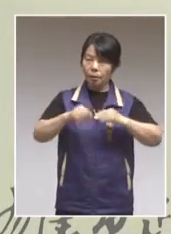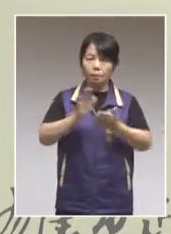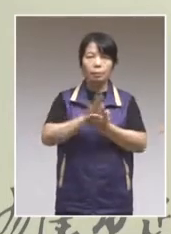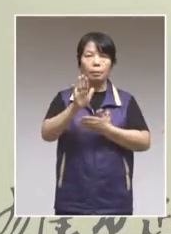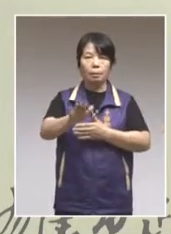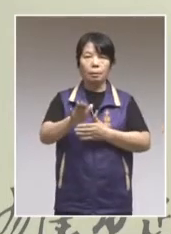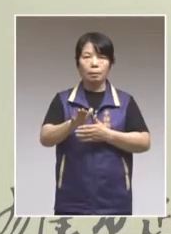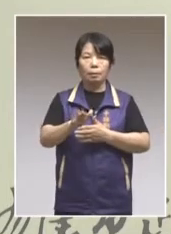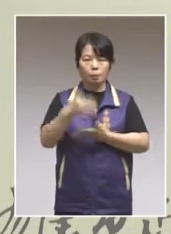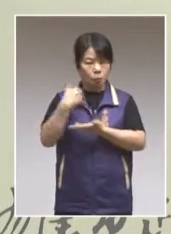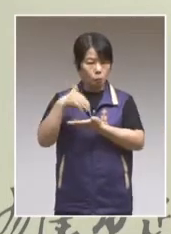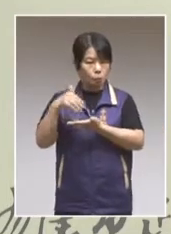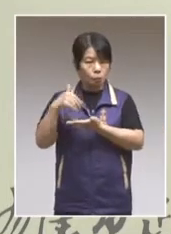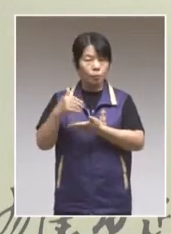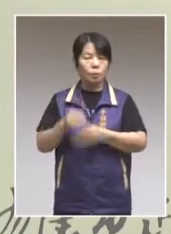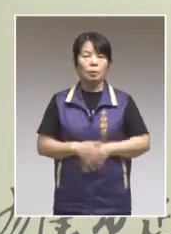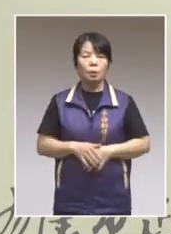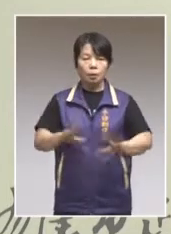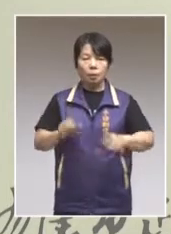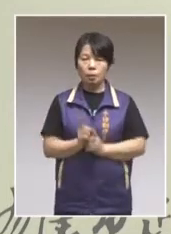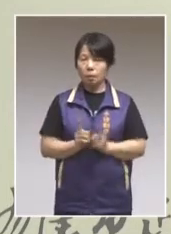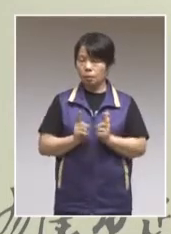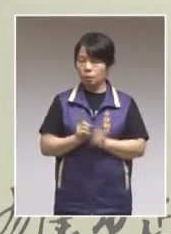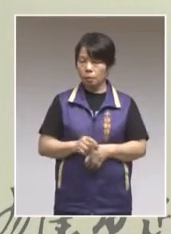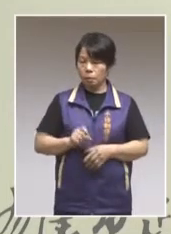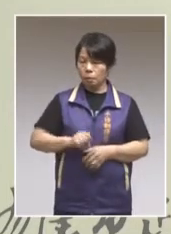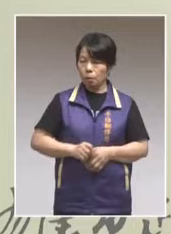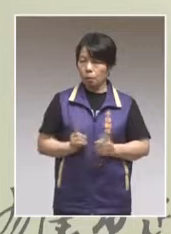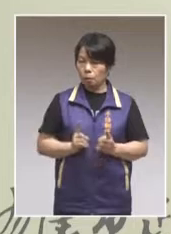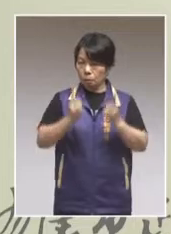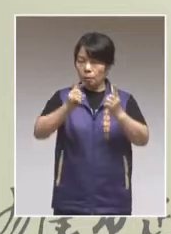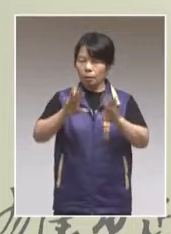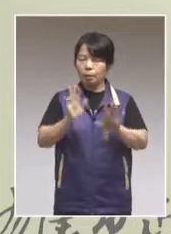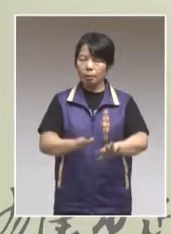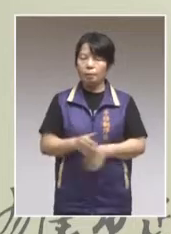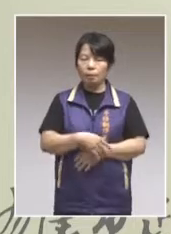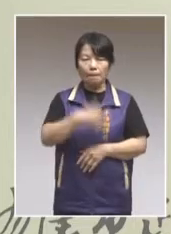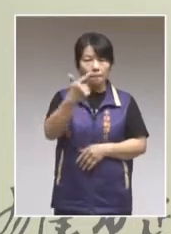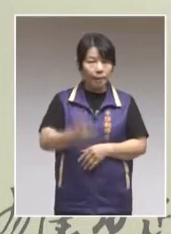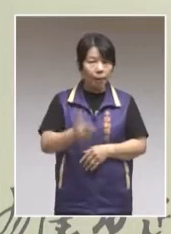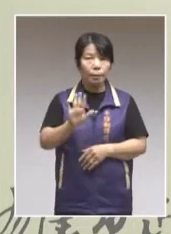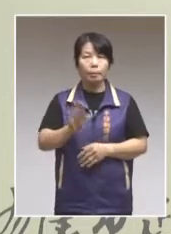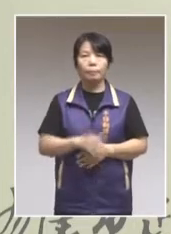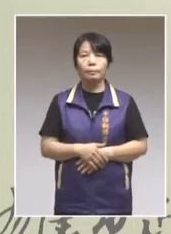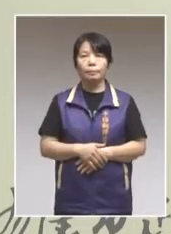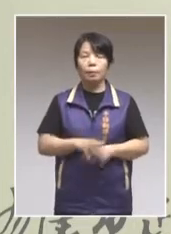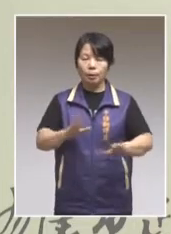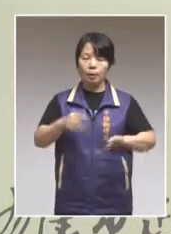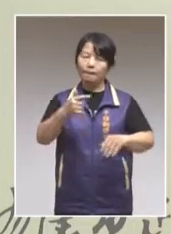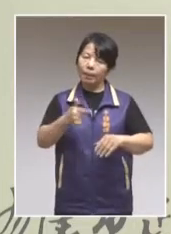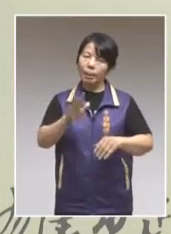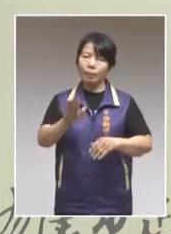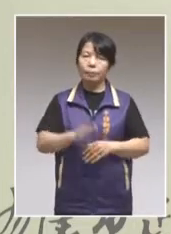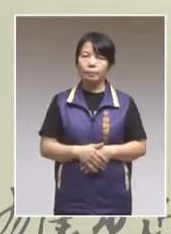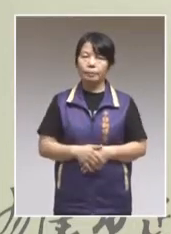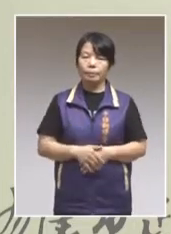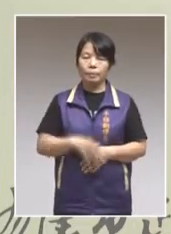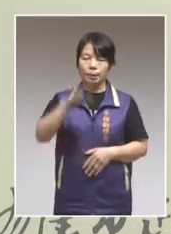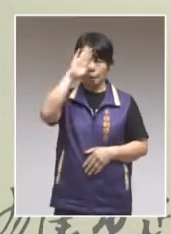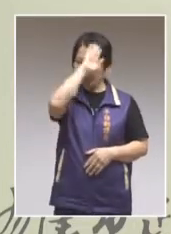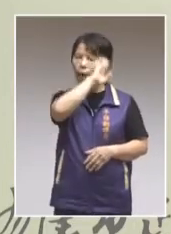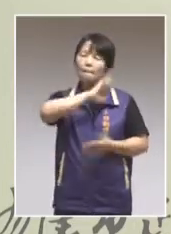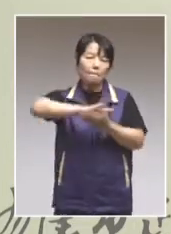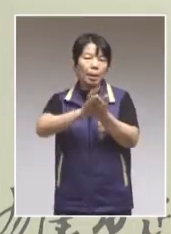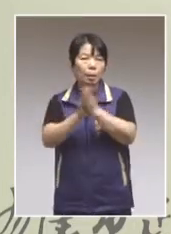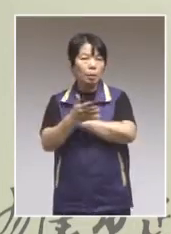未来的这个虽然我们的这个上升是比较落后比较这个缓慢，但是这个病例数一